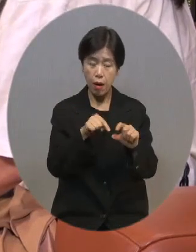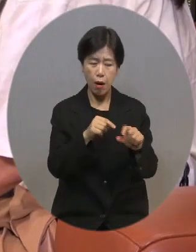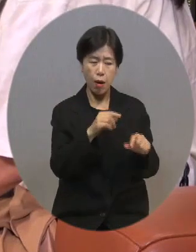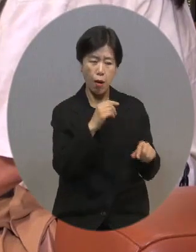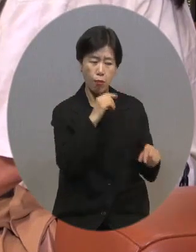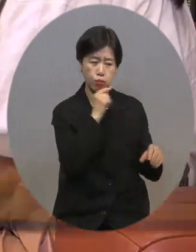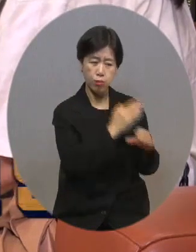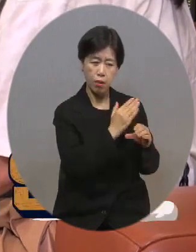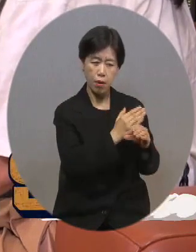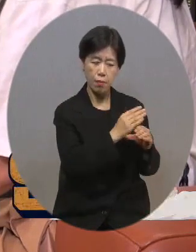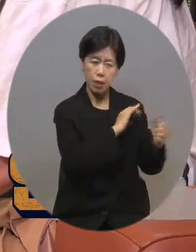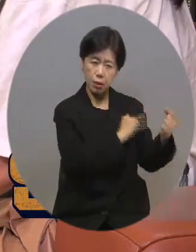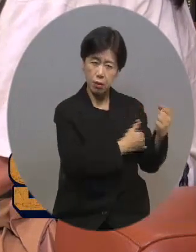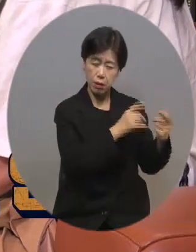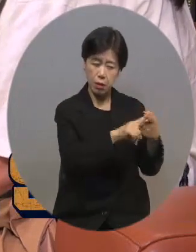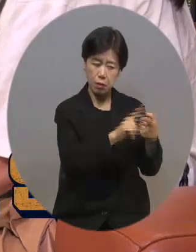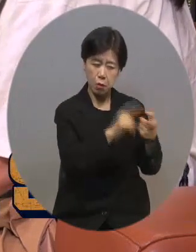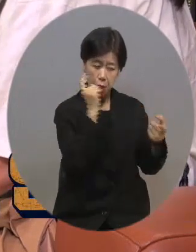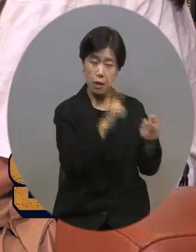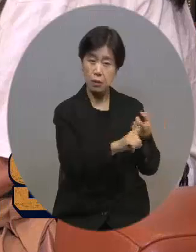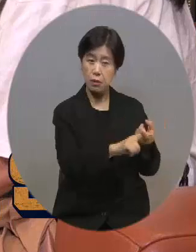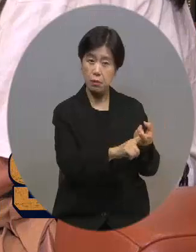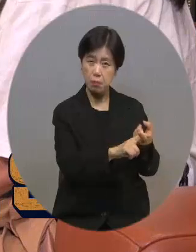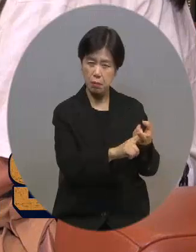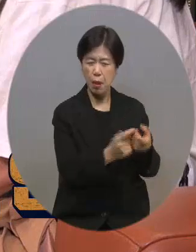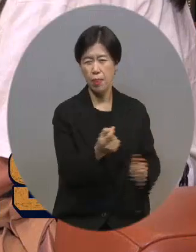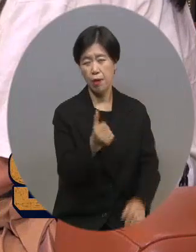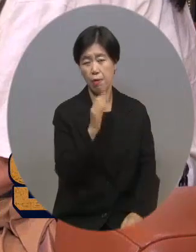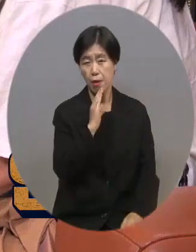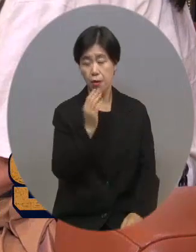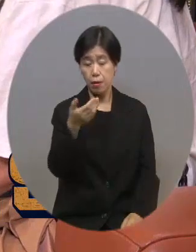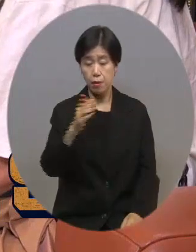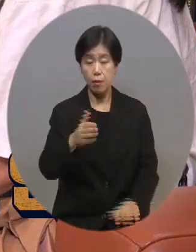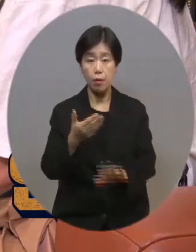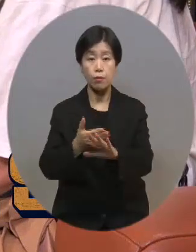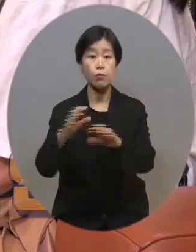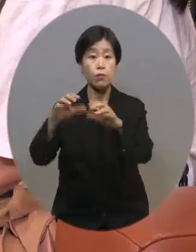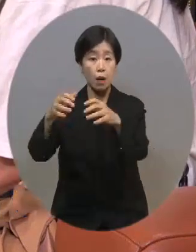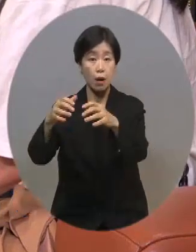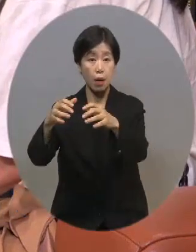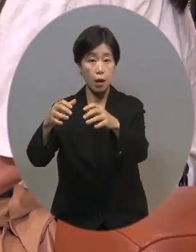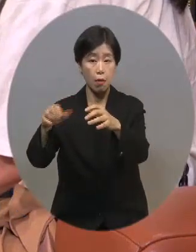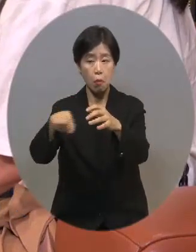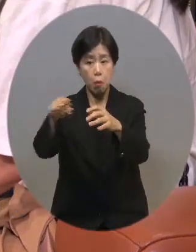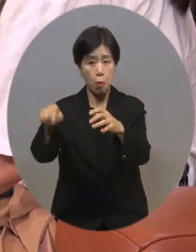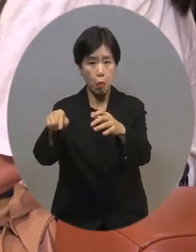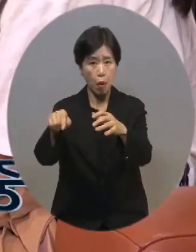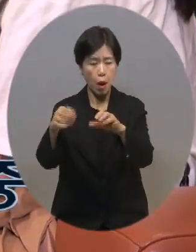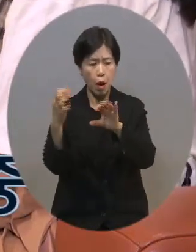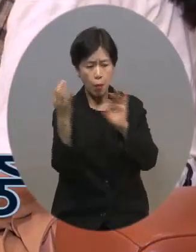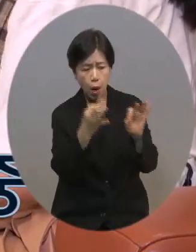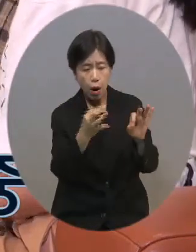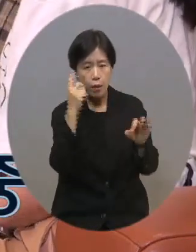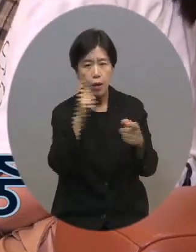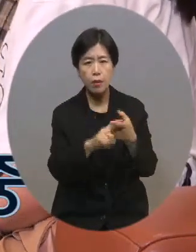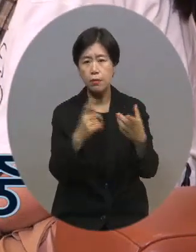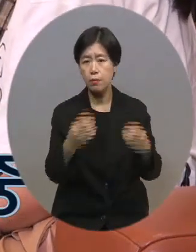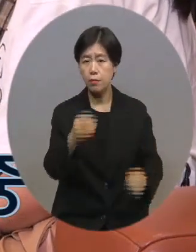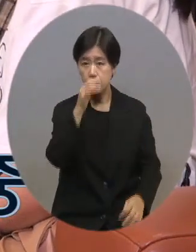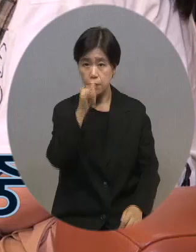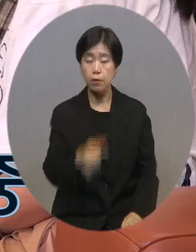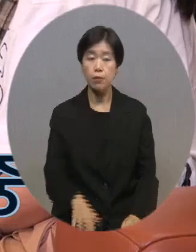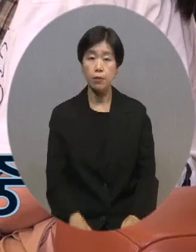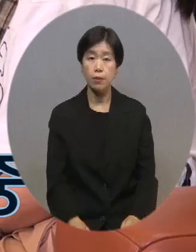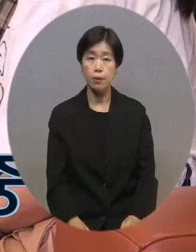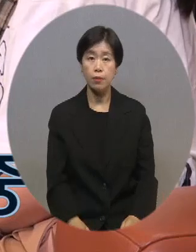국제사회에서는 당연히 다뤄야 될 문제고 사실 어느 이 이슈보다 가장 심각한